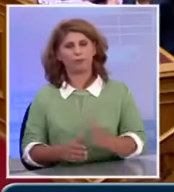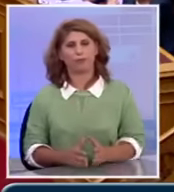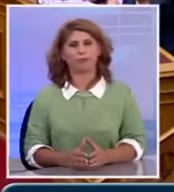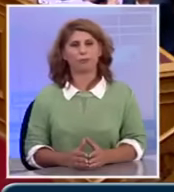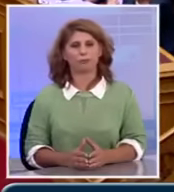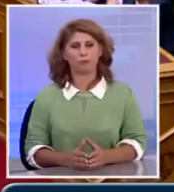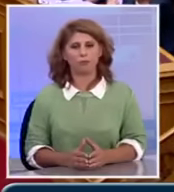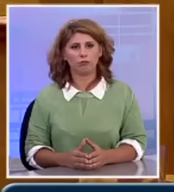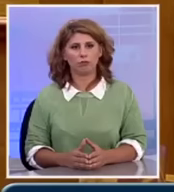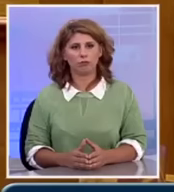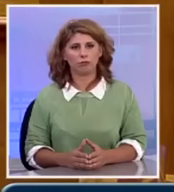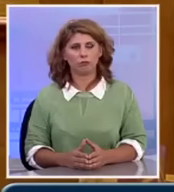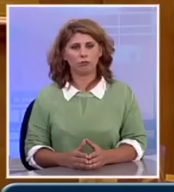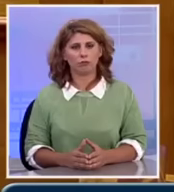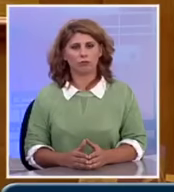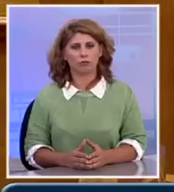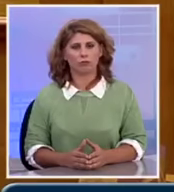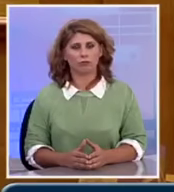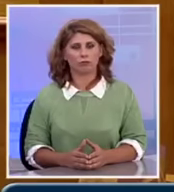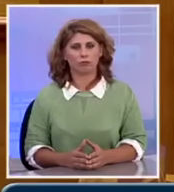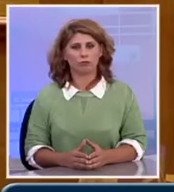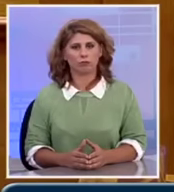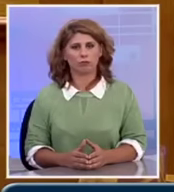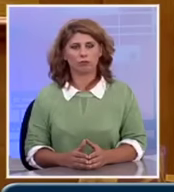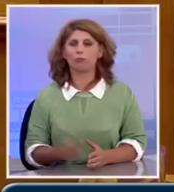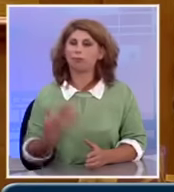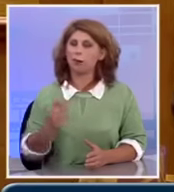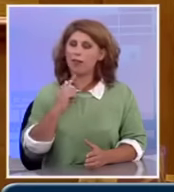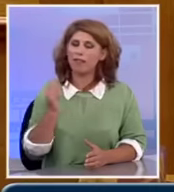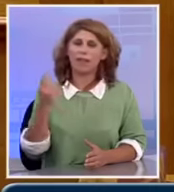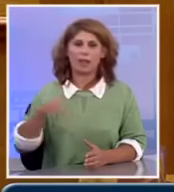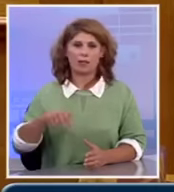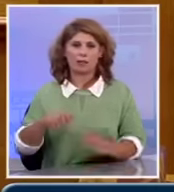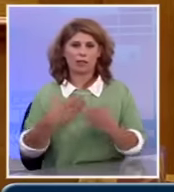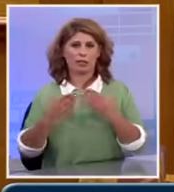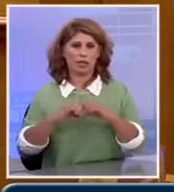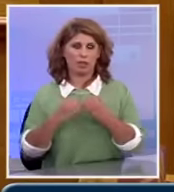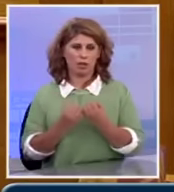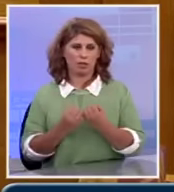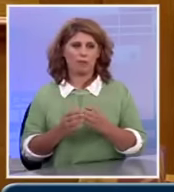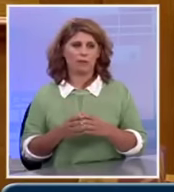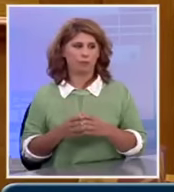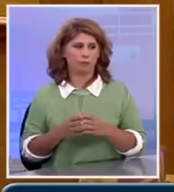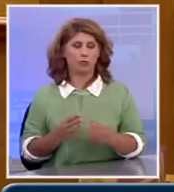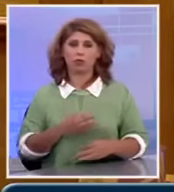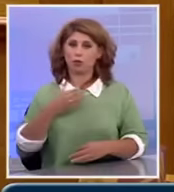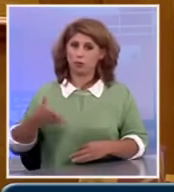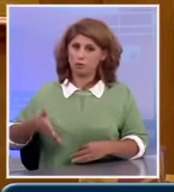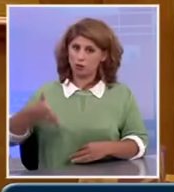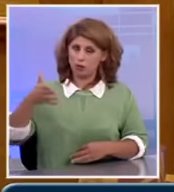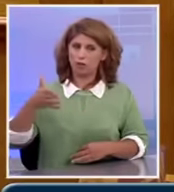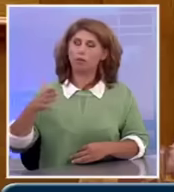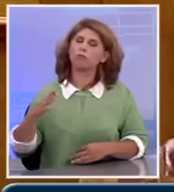πρόεδρε δόθηκε η ευκαιρία στη σημερινή συνεδρίαση στον κύριο μητσοτάκη